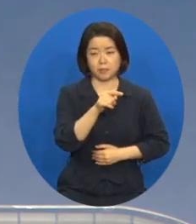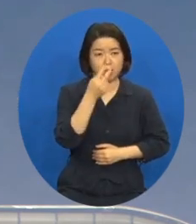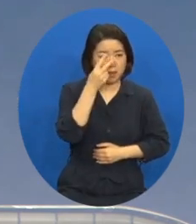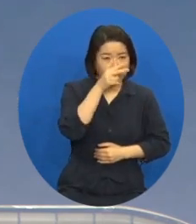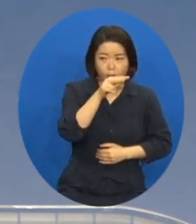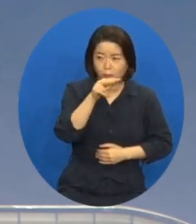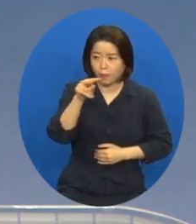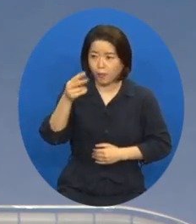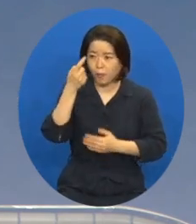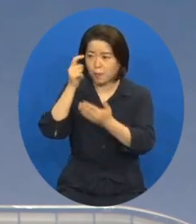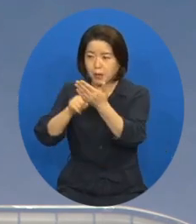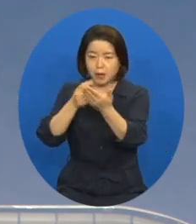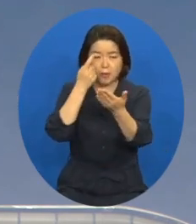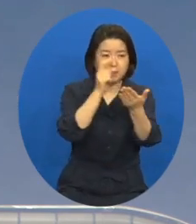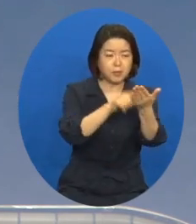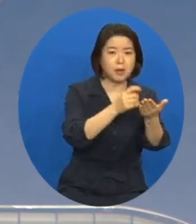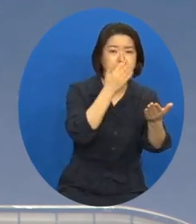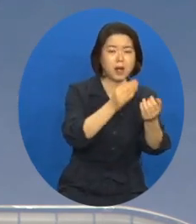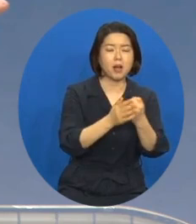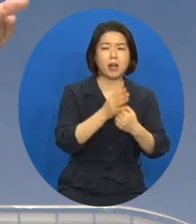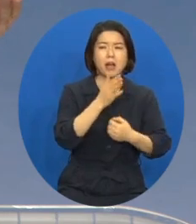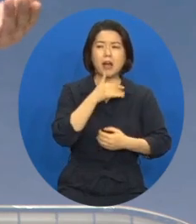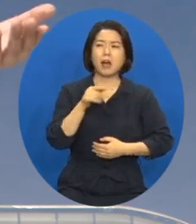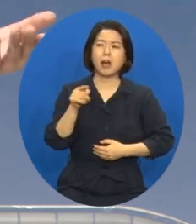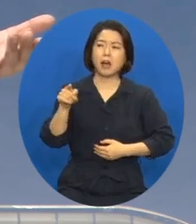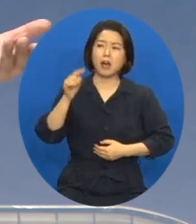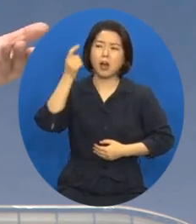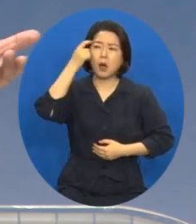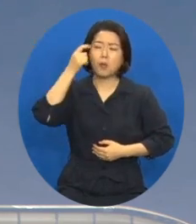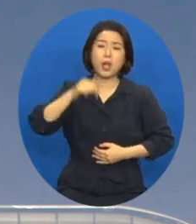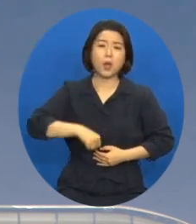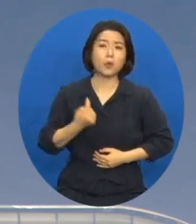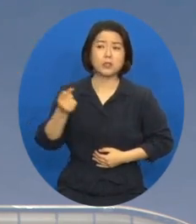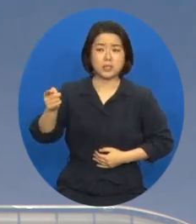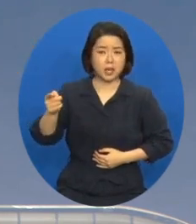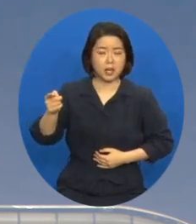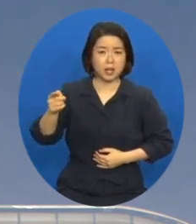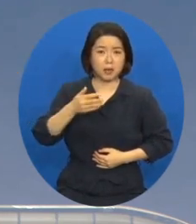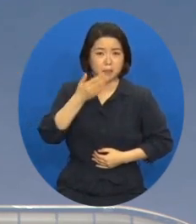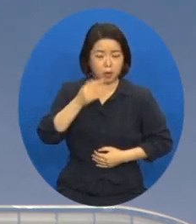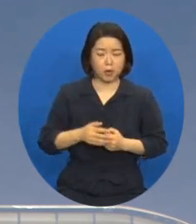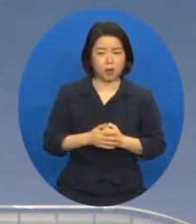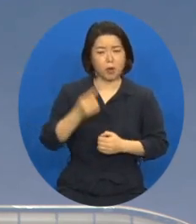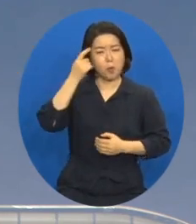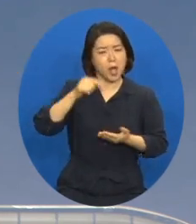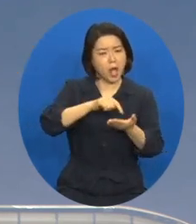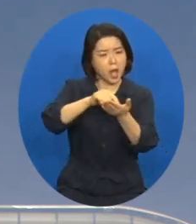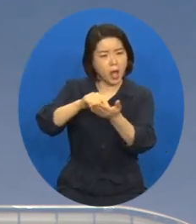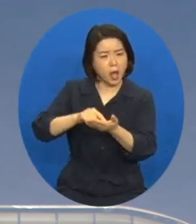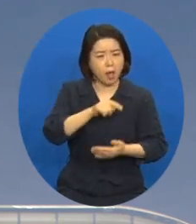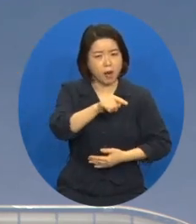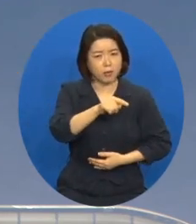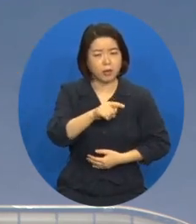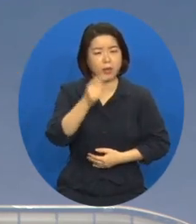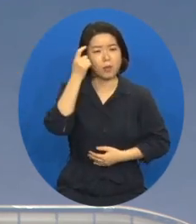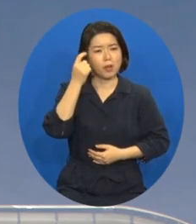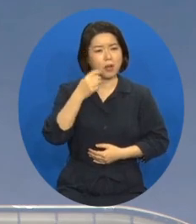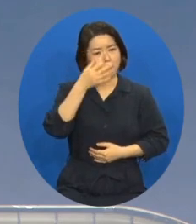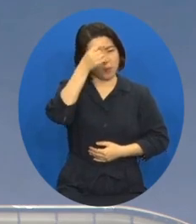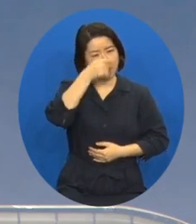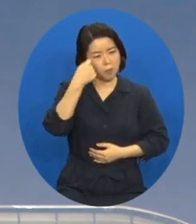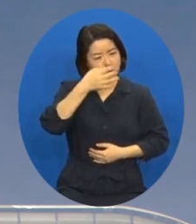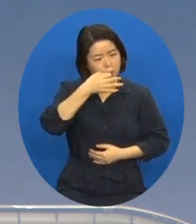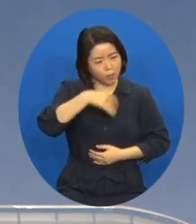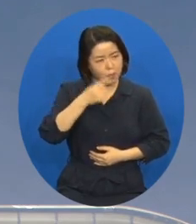분들이 보입니다. 아, 저분들은 왜 저렇게 혼자, 왜 저렇게 외롭게, 또 저렇게 얼굴이